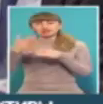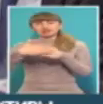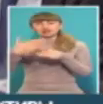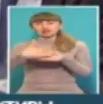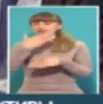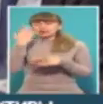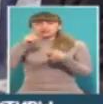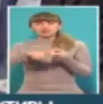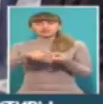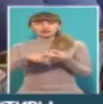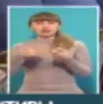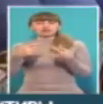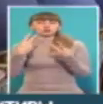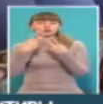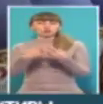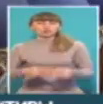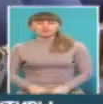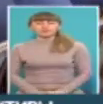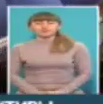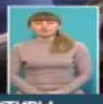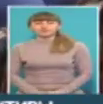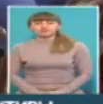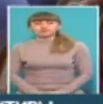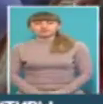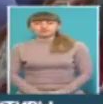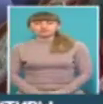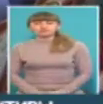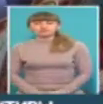не связанных с лишением свободы. Лина Карелина, Кадыр Алехмельбеков, телеканал «Кустанай».